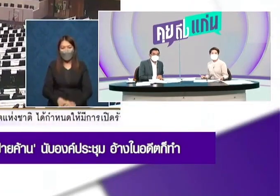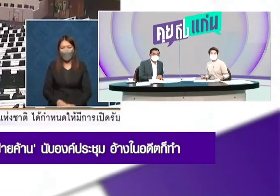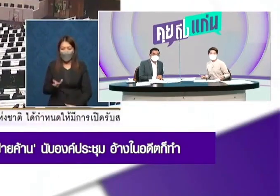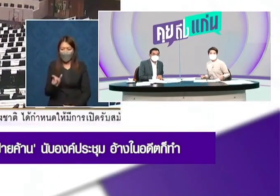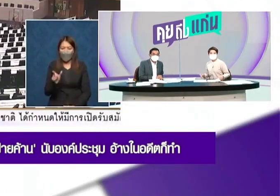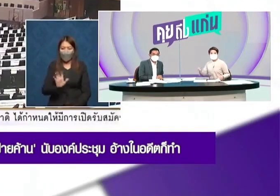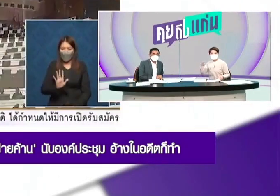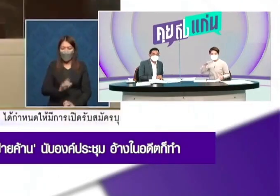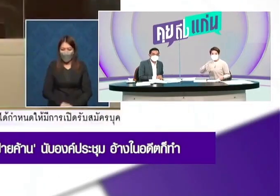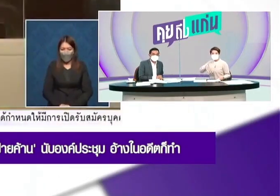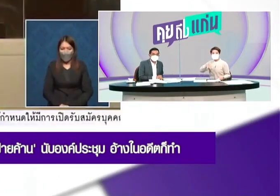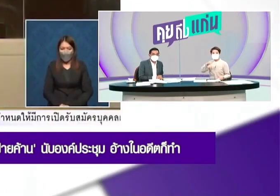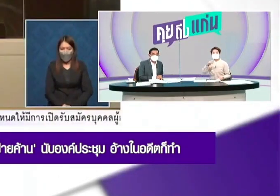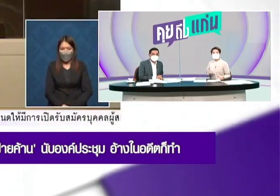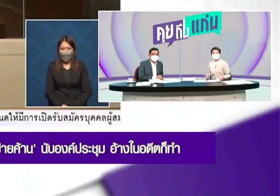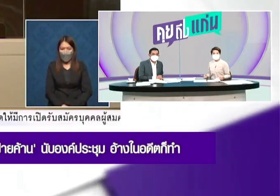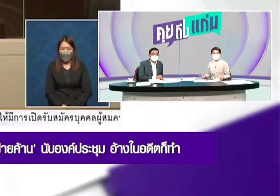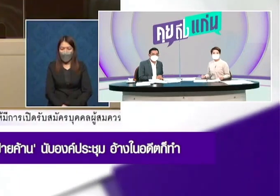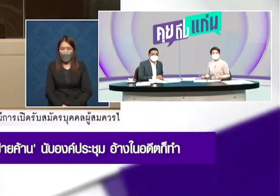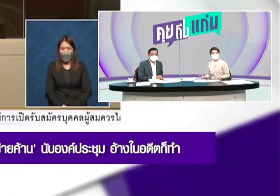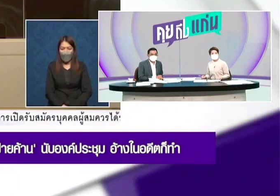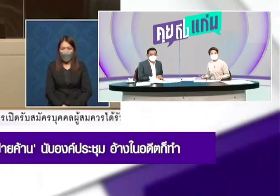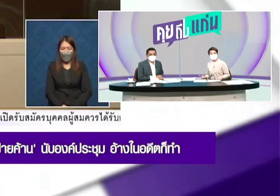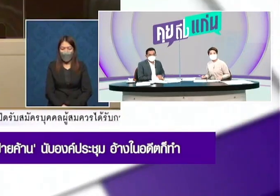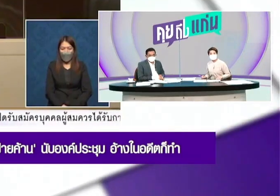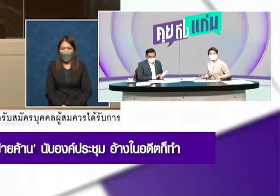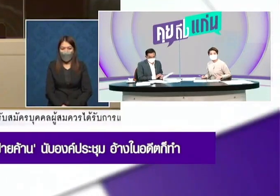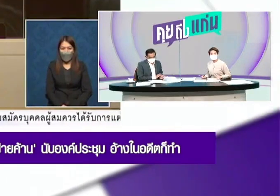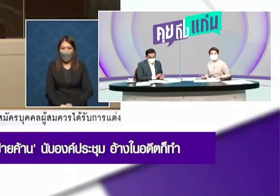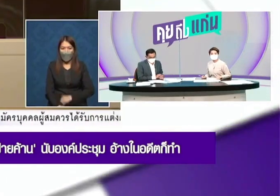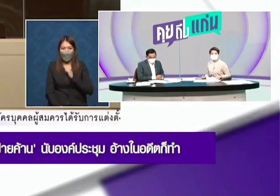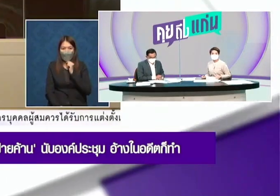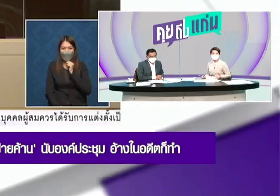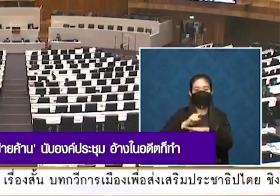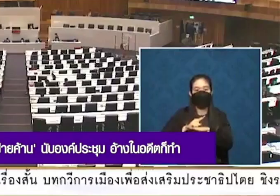พัแล้วเราไปดูบรรยากาศของหมดอีกครั้ง 1ในสภาที่เกิขเมื่วานี้ค่ะ